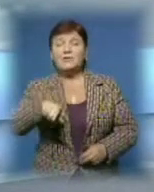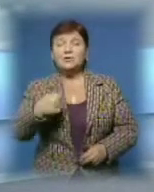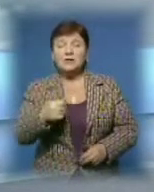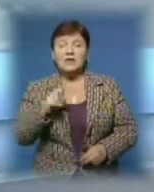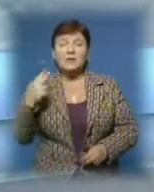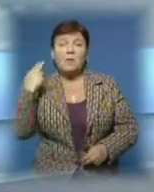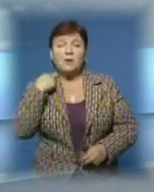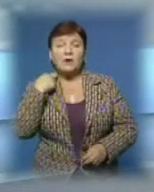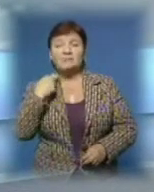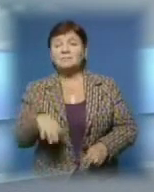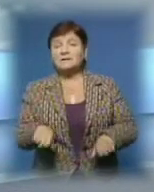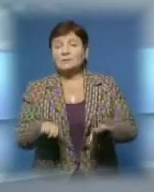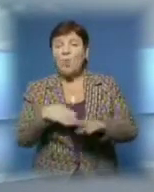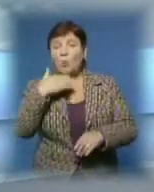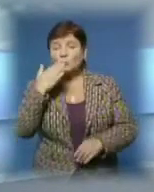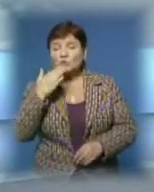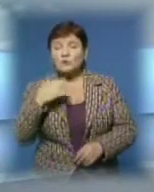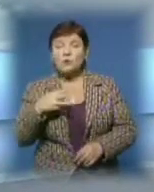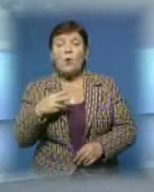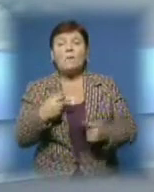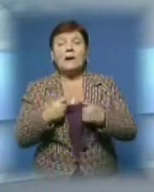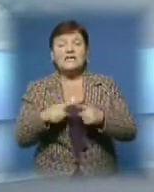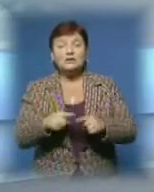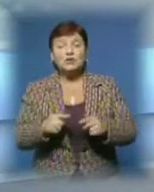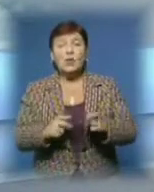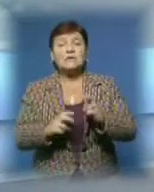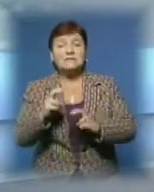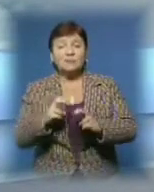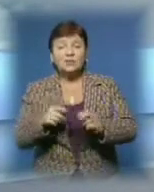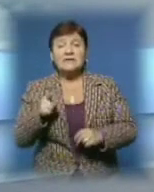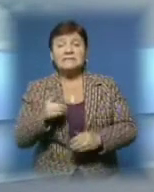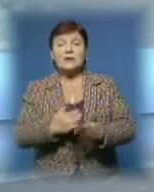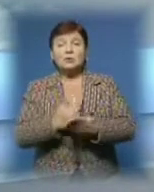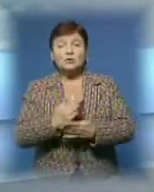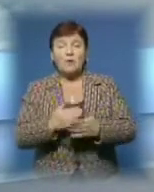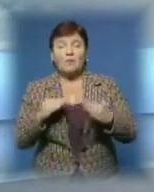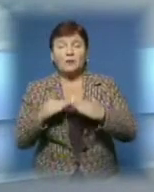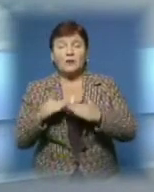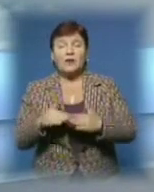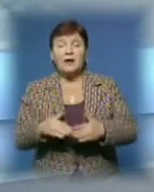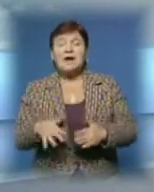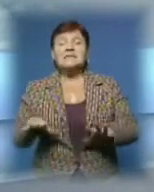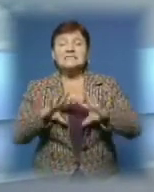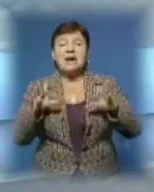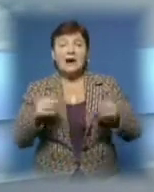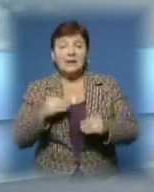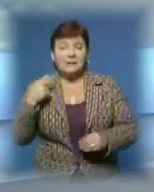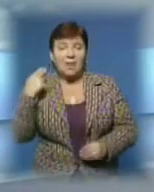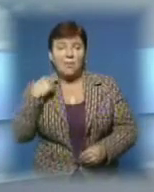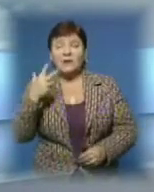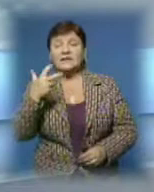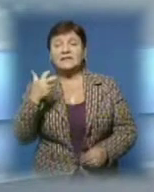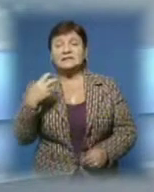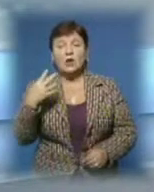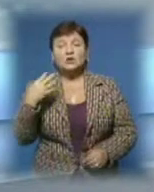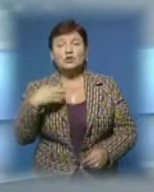борги дочірнього підприємства Ужгородського механічного заводу, котре обслуговує цей будинок. Загальний борг становить понад 340 тисяч гривень.